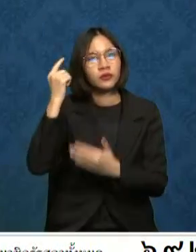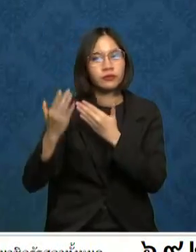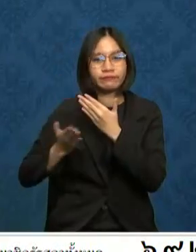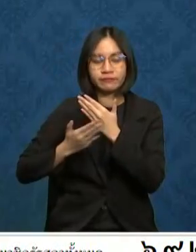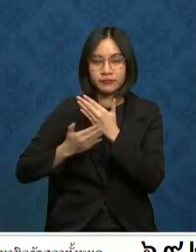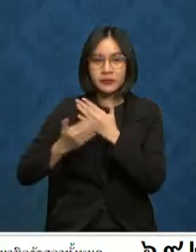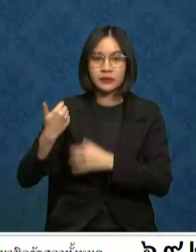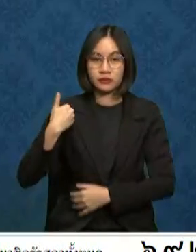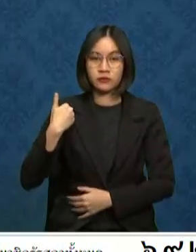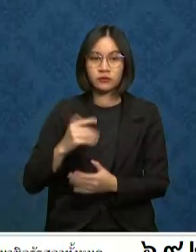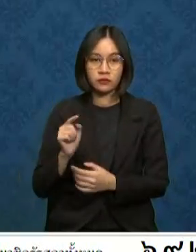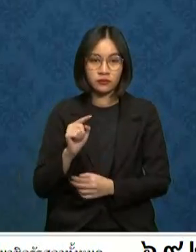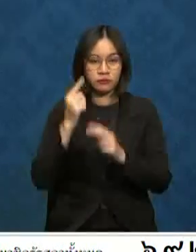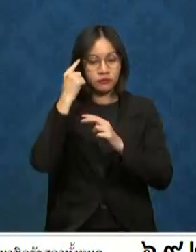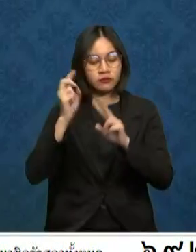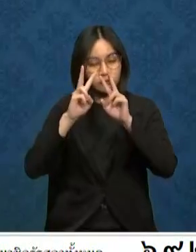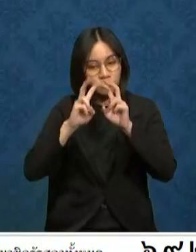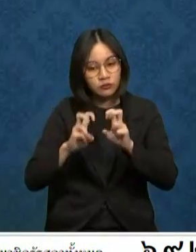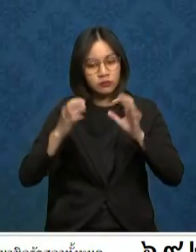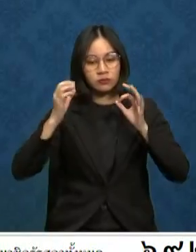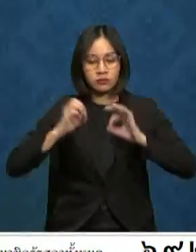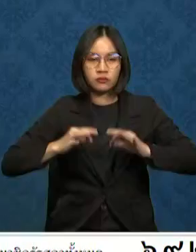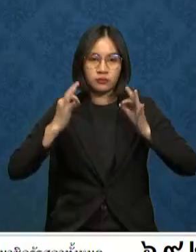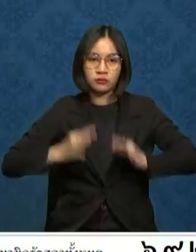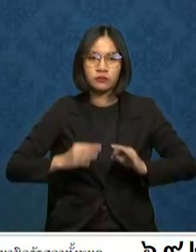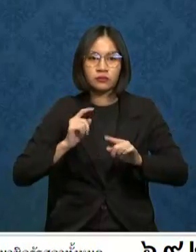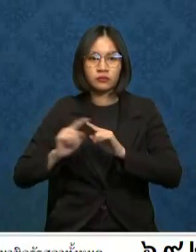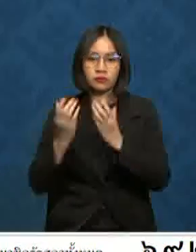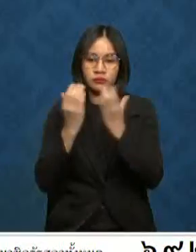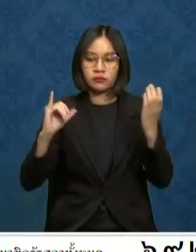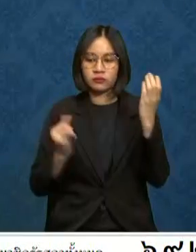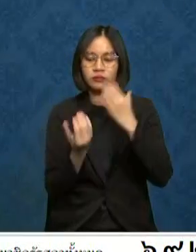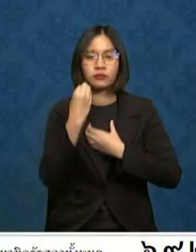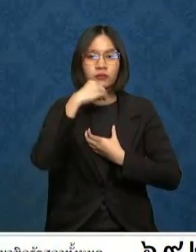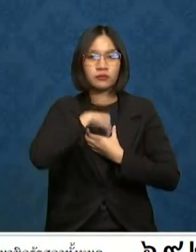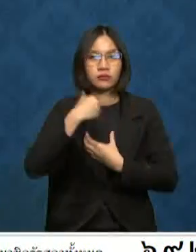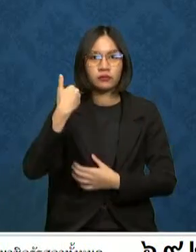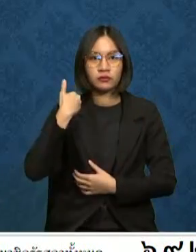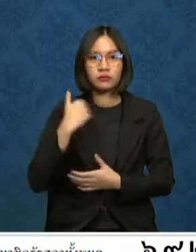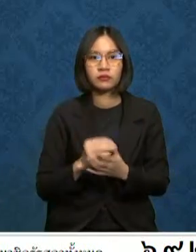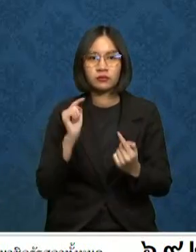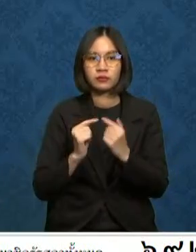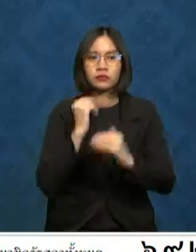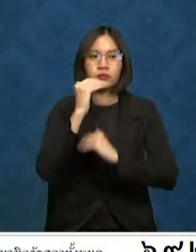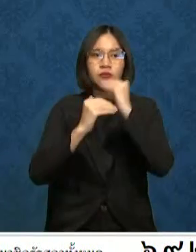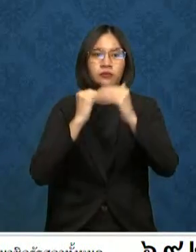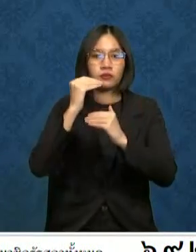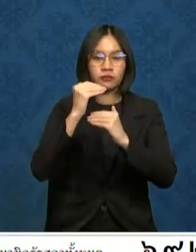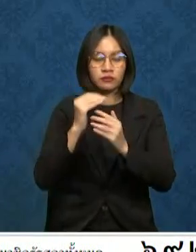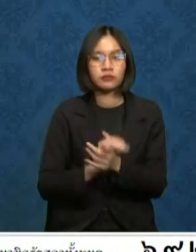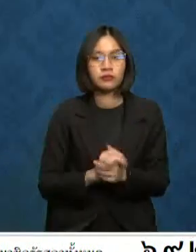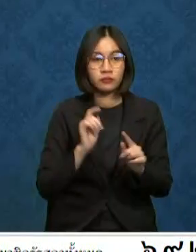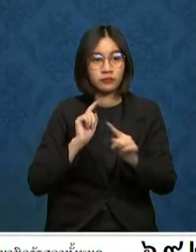ชำนาญสามารถไต่ตรองและตัดสินใจได้อย่างมีจริยธรรมครับส่วนการพัฒนาปัญญาภาย